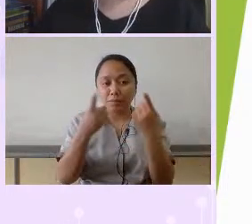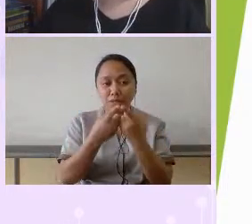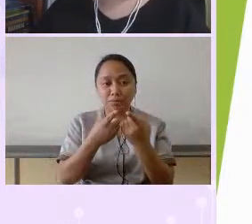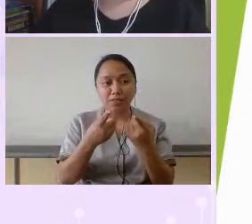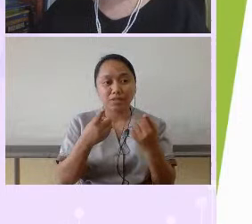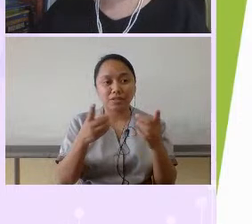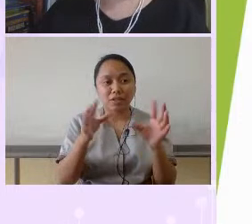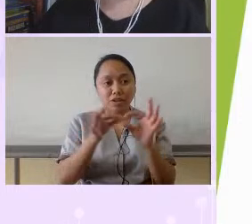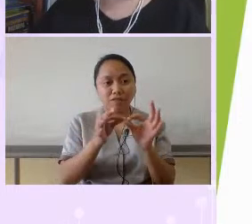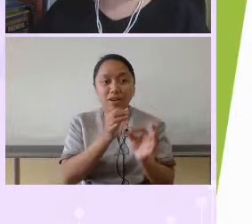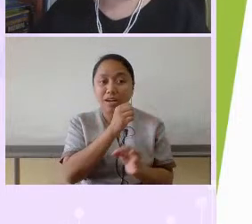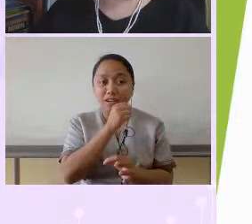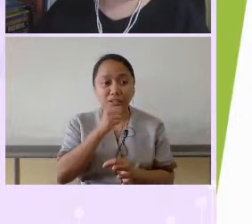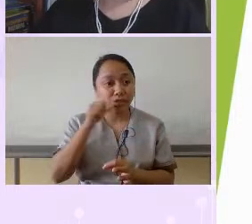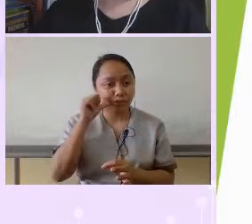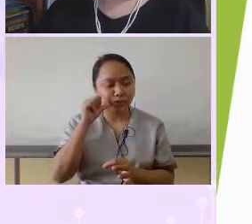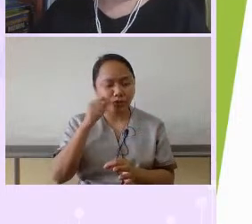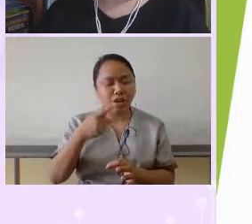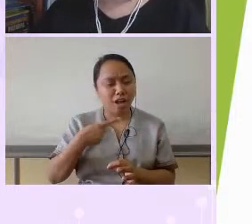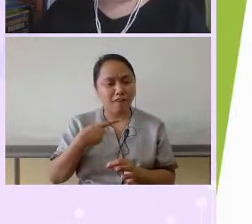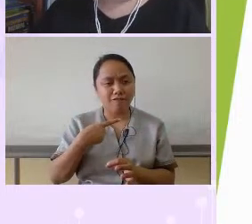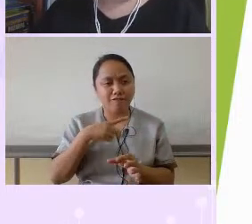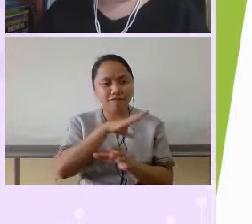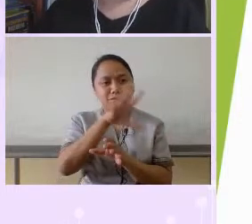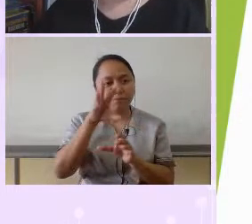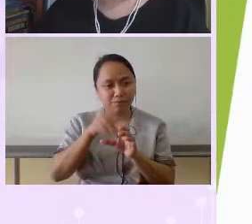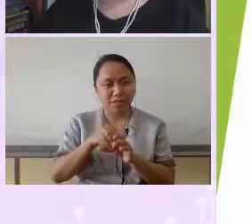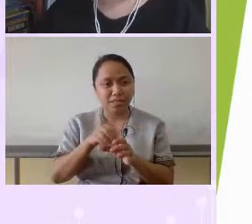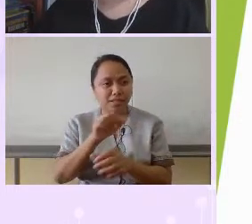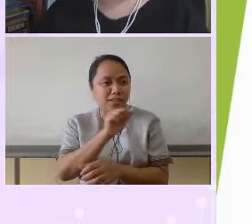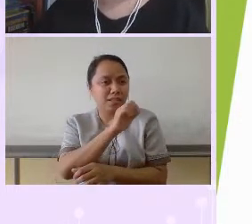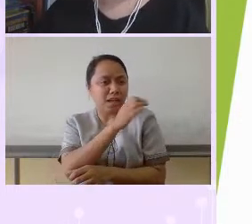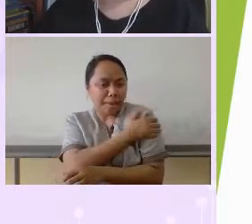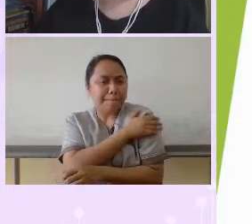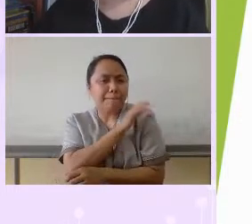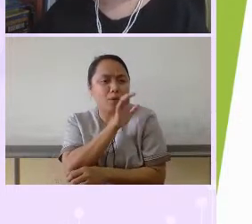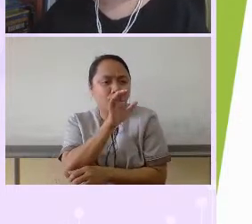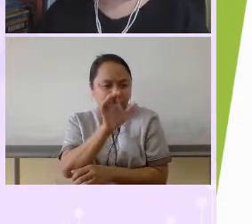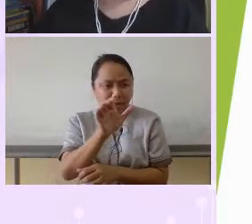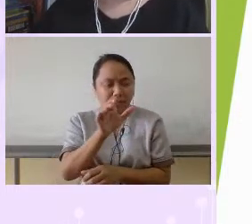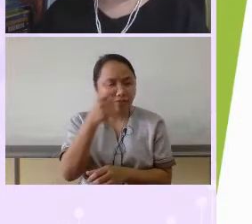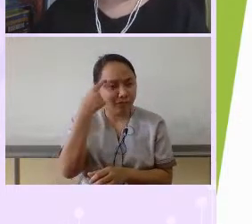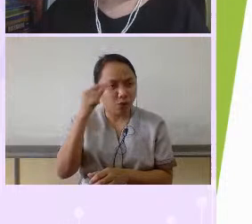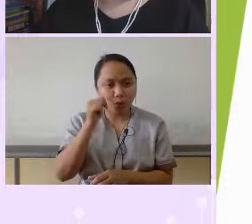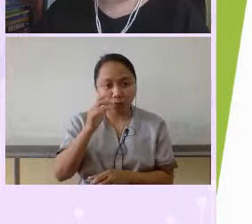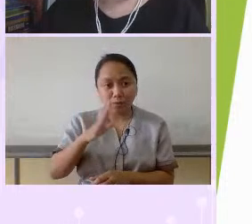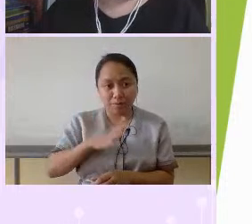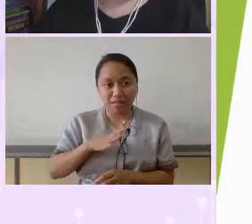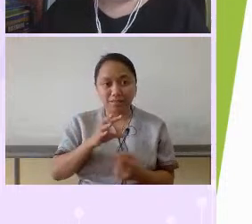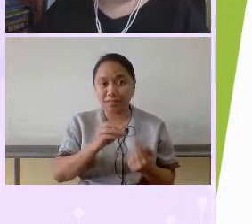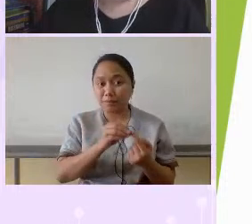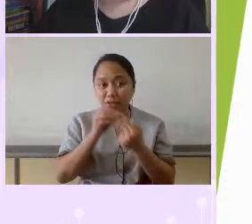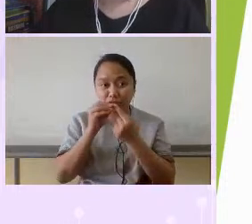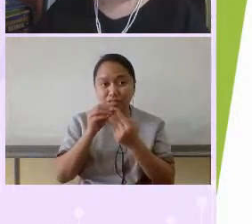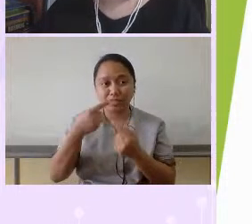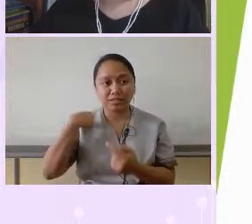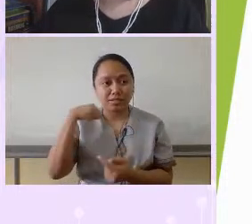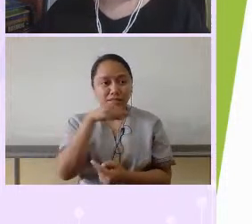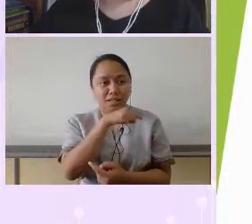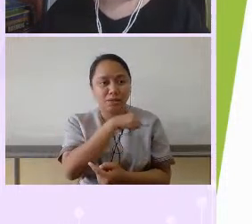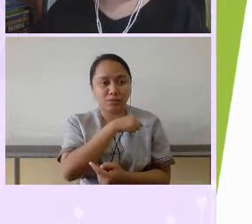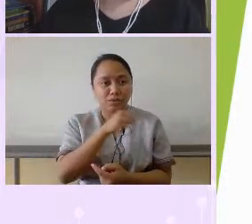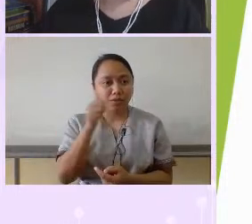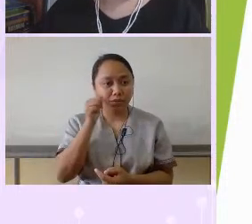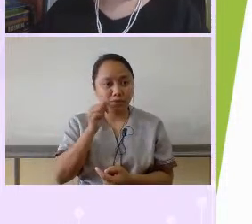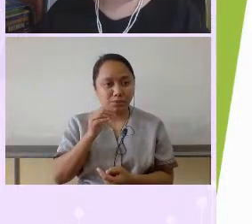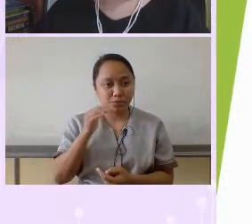pagtulong po sa empowerment ng ating mga kababaihan, particularly po sa mga rural women or